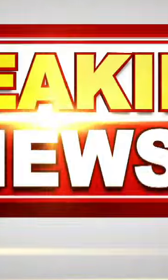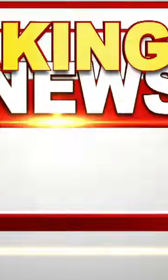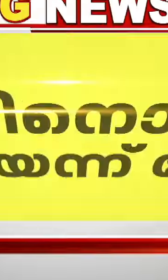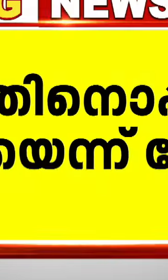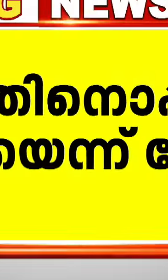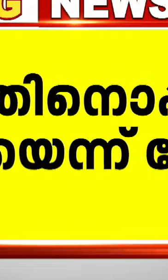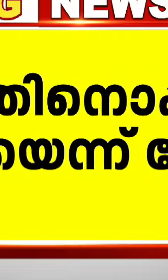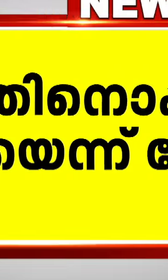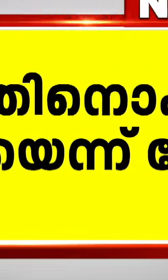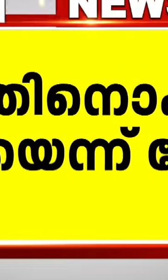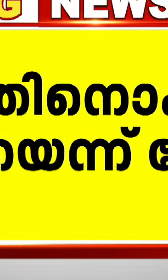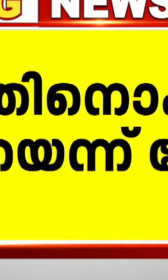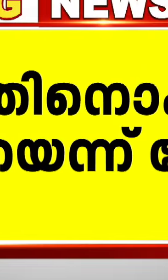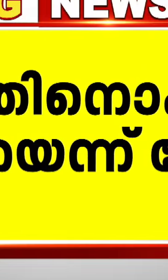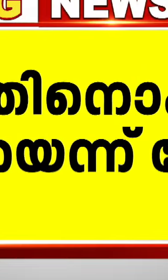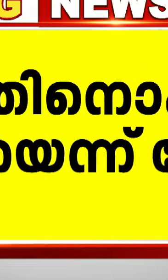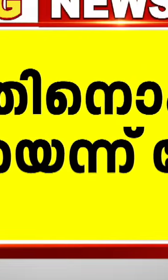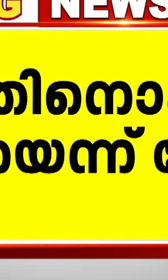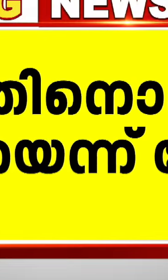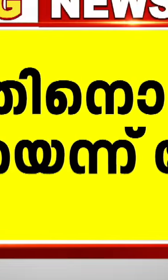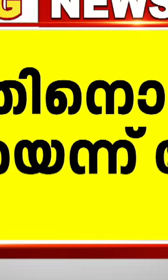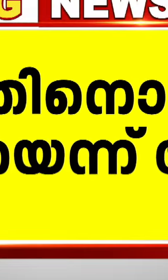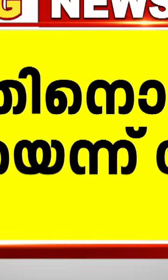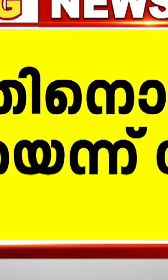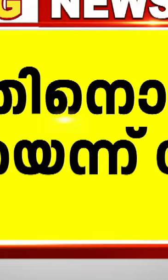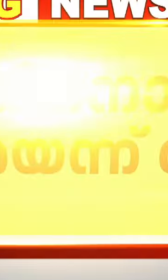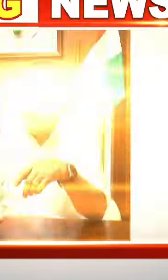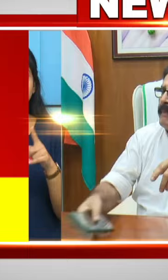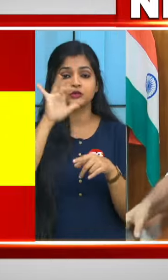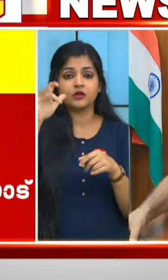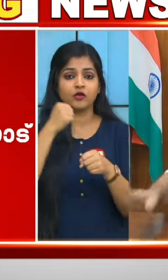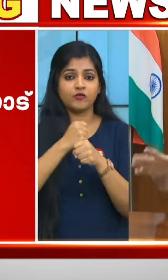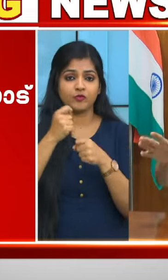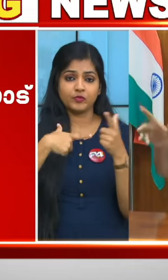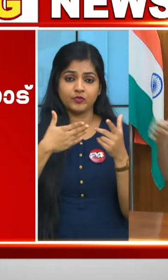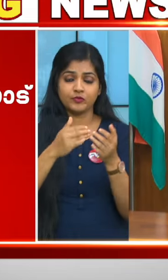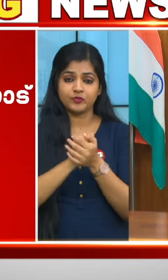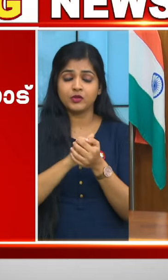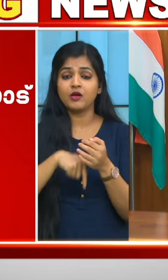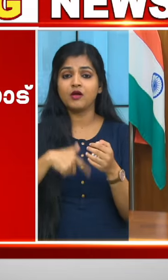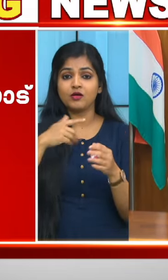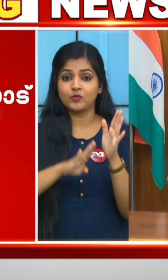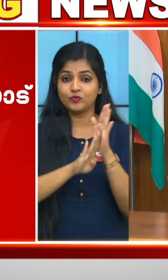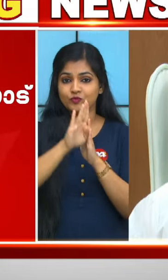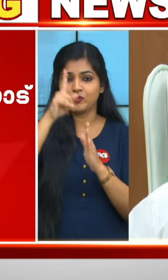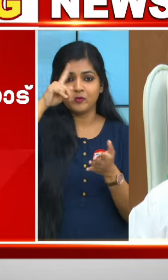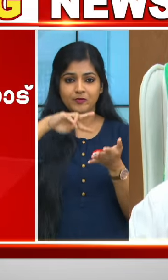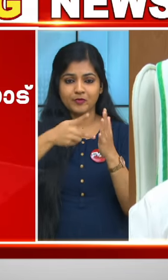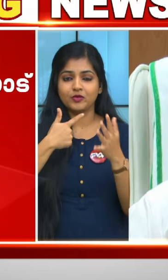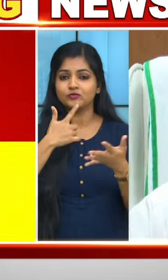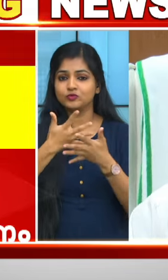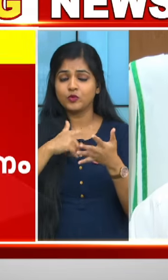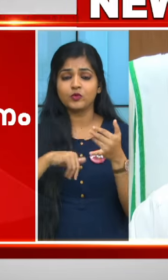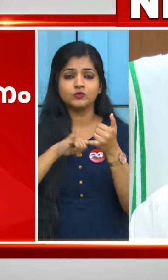തൃശ്ശൂരിൽ വികസനം കൊണ്ടുവരാൻ MP-ക്കാണ് കഴിയുന്നത്, കേന്ദ്ര സർക്കാരിന് കഴിയും. അപ്പോൾ ആ തരത്തിലേക്കുള്ള താത്പര്യം എന്നതിനപ്പുറത്തേക്ക് ഒരു താത്പര്യവും തനിക്ക് സുരേഷ്